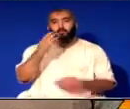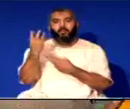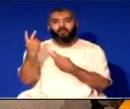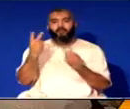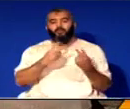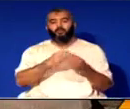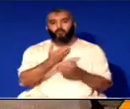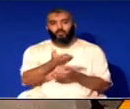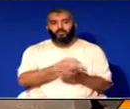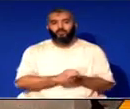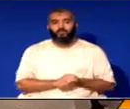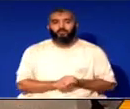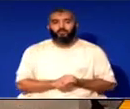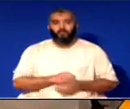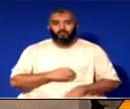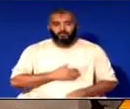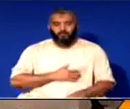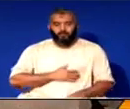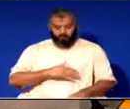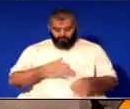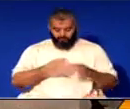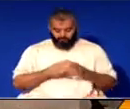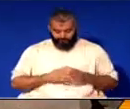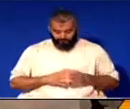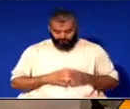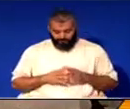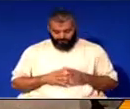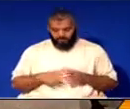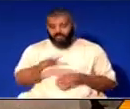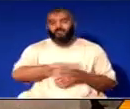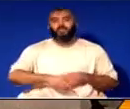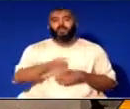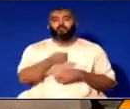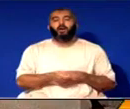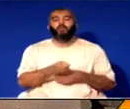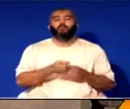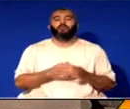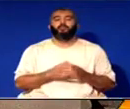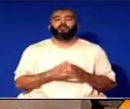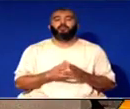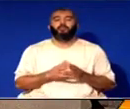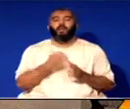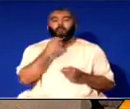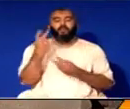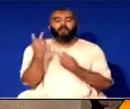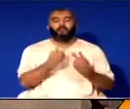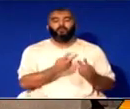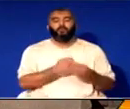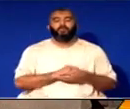فضلي الشيخ يسمعك 10 على 10. السلام عليكم خويا. نعم أهلا وسهلا بك.